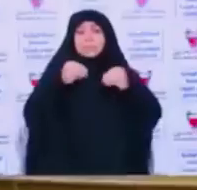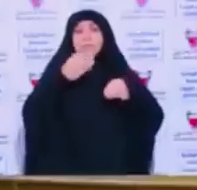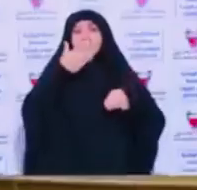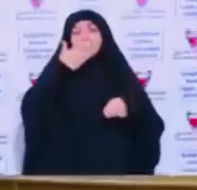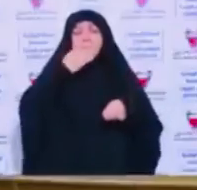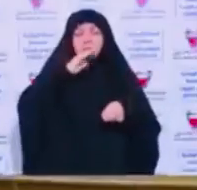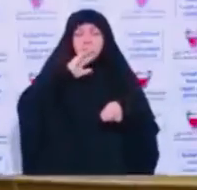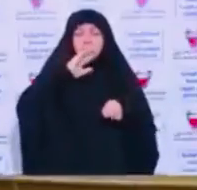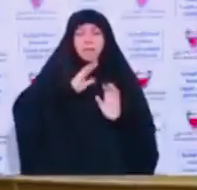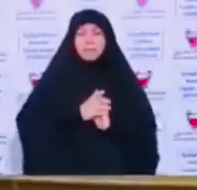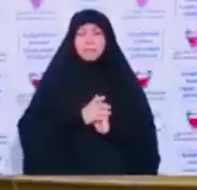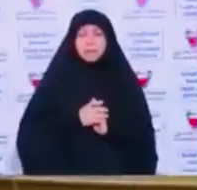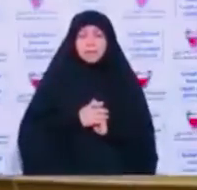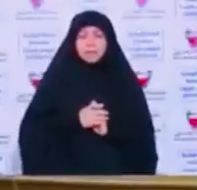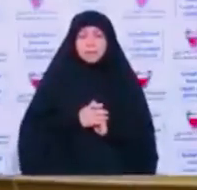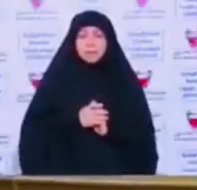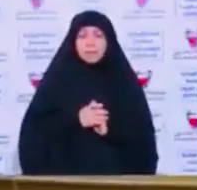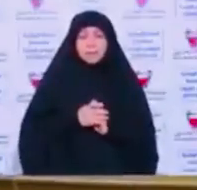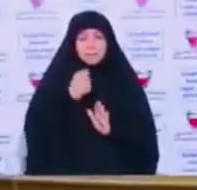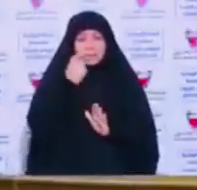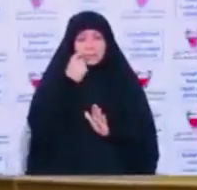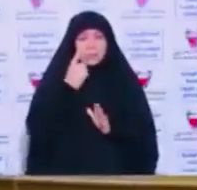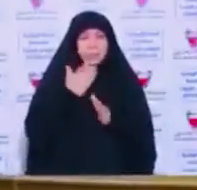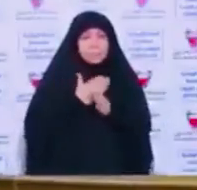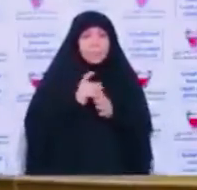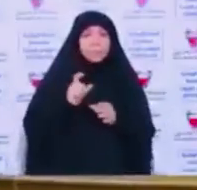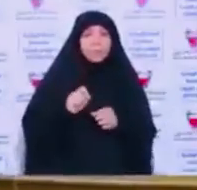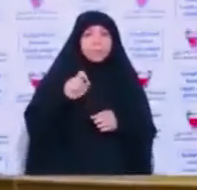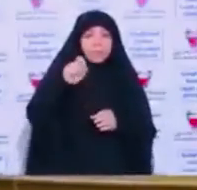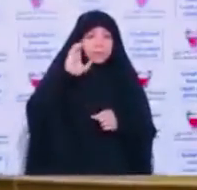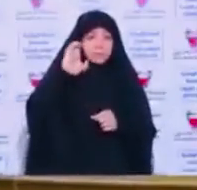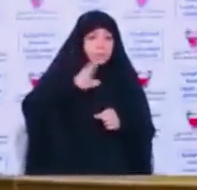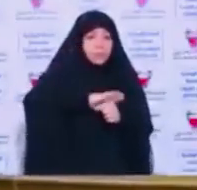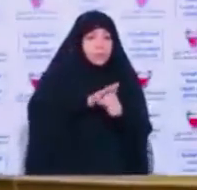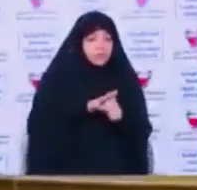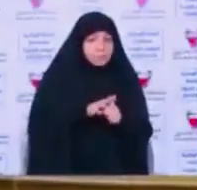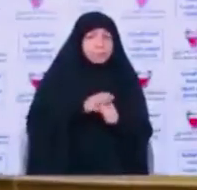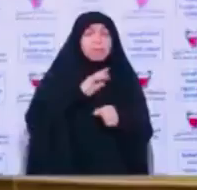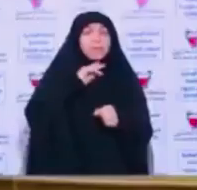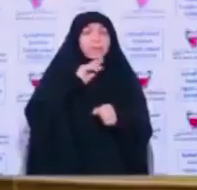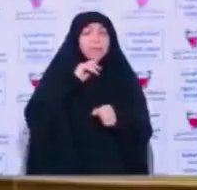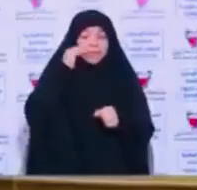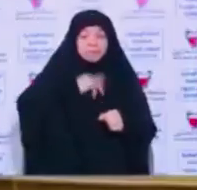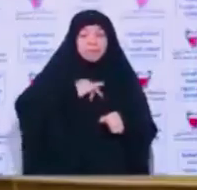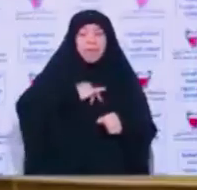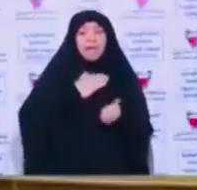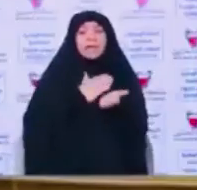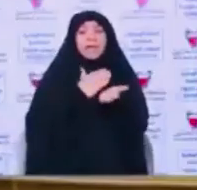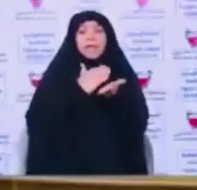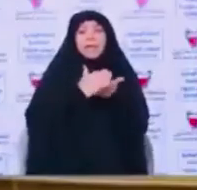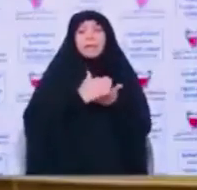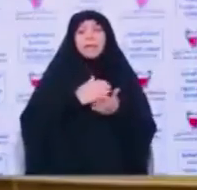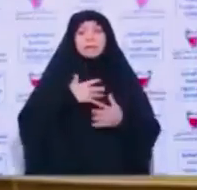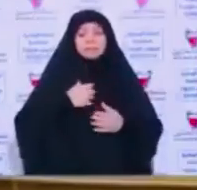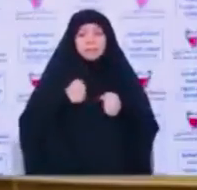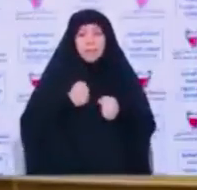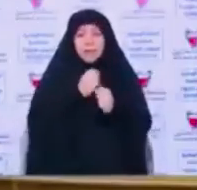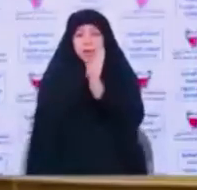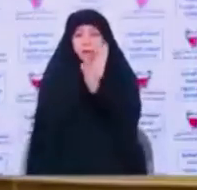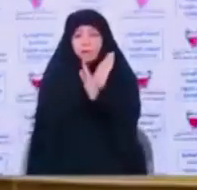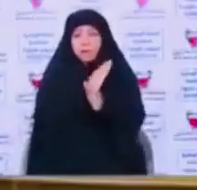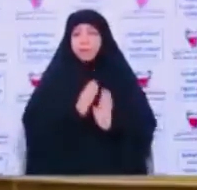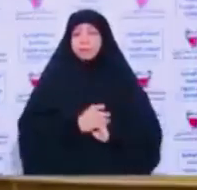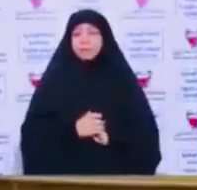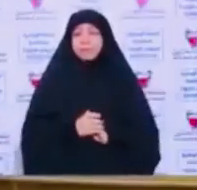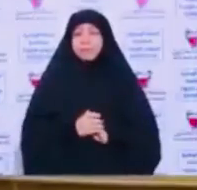الله سبحانه وتعالى. إذا الله أوجد الفيروس فهو فعلا أوجد العلاج في جسم الإنسان نفسه. فمن تجربة